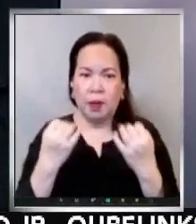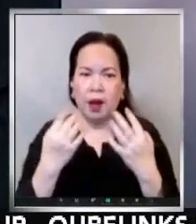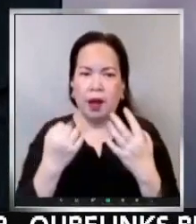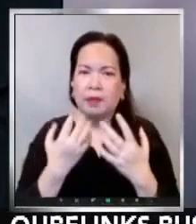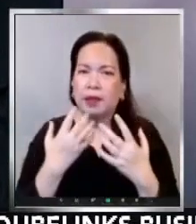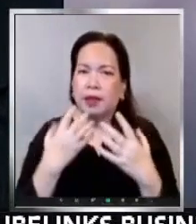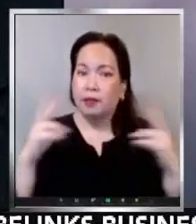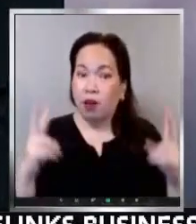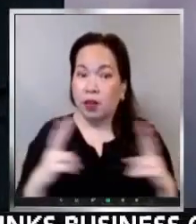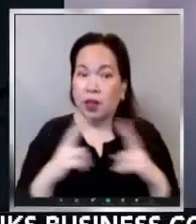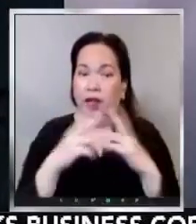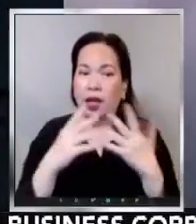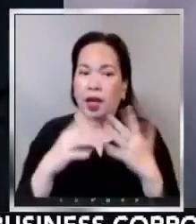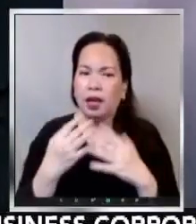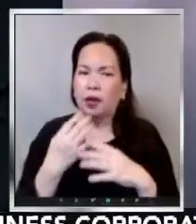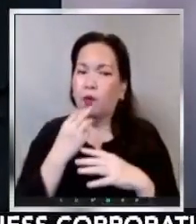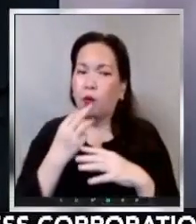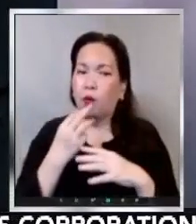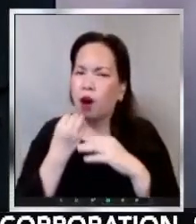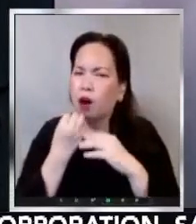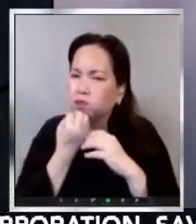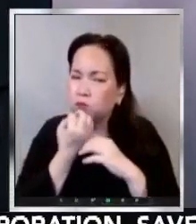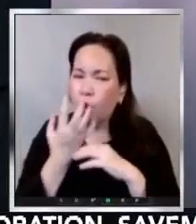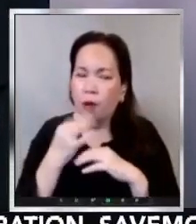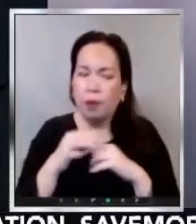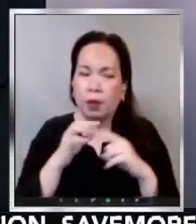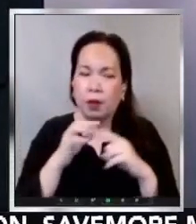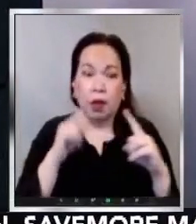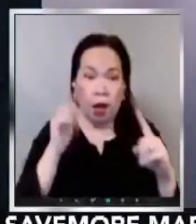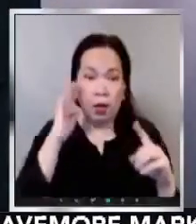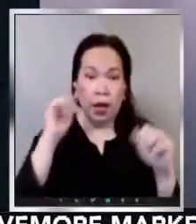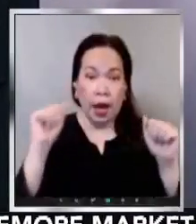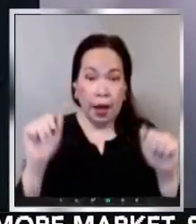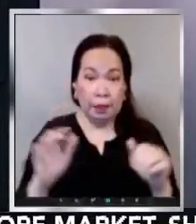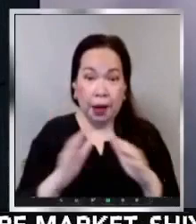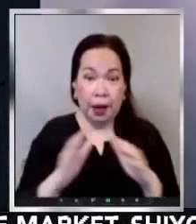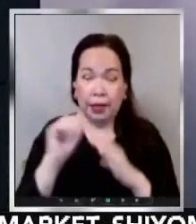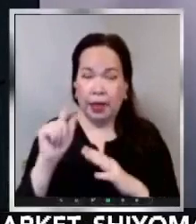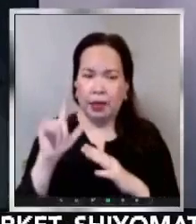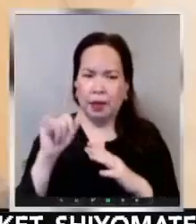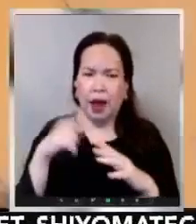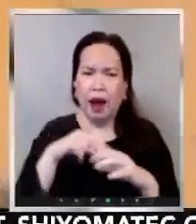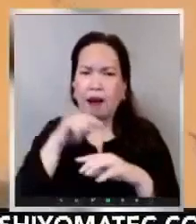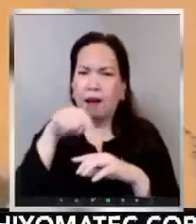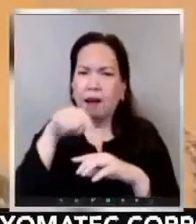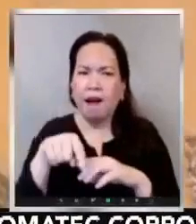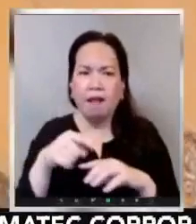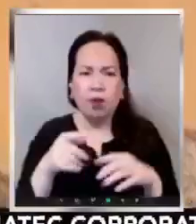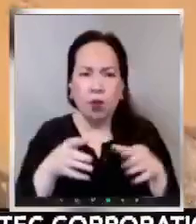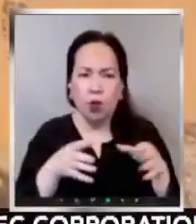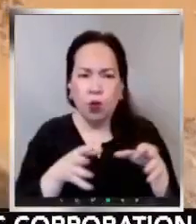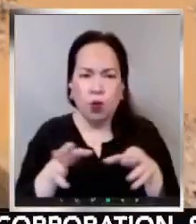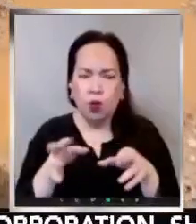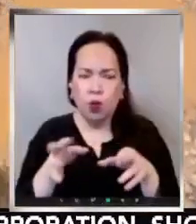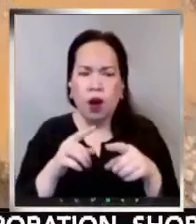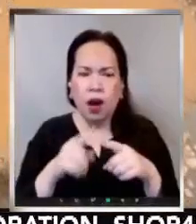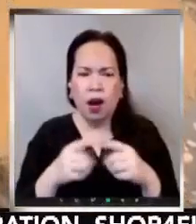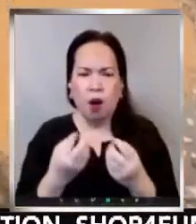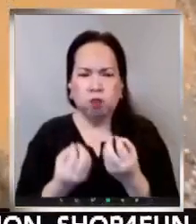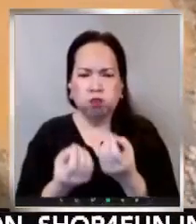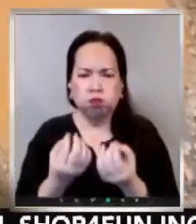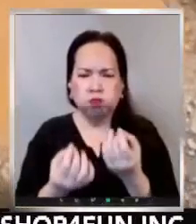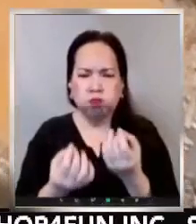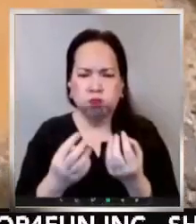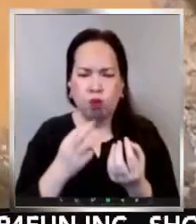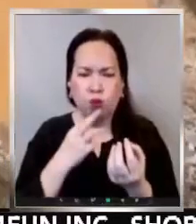ng aktibong bulkang Mayon, may dinarayong mga lawa na kumukulo. Dalawang lawa yan sa bayan ng